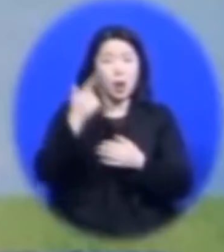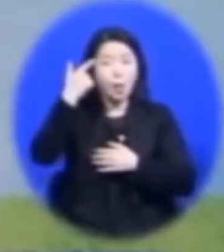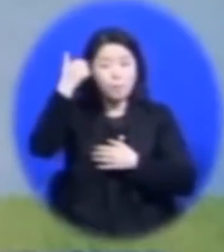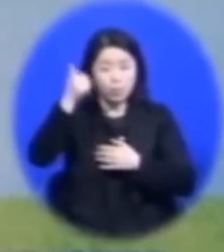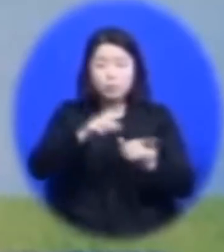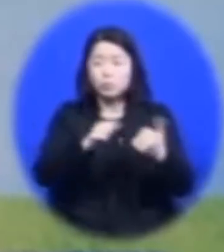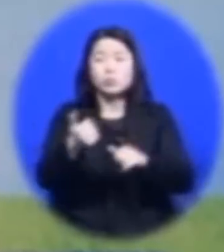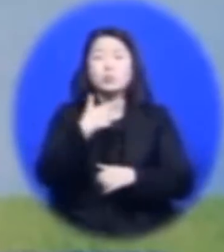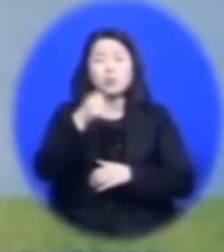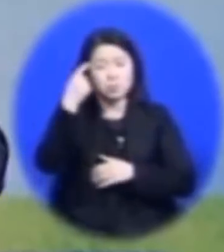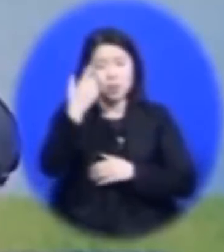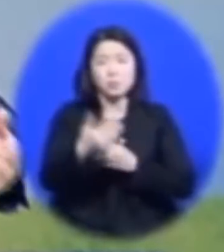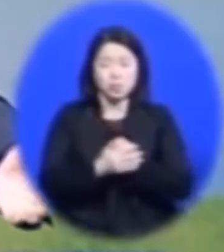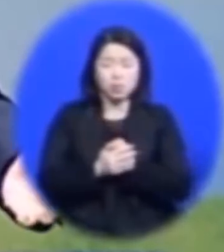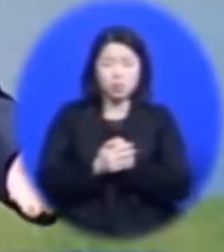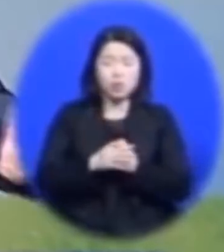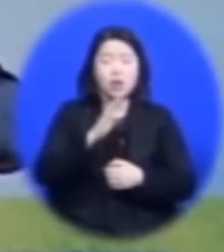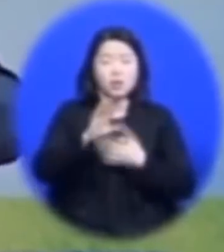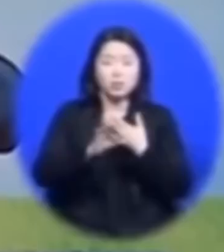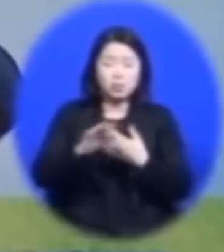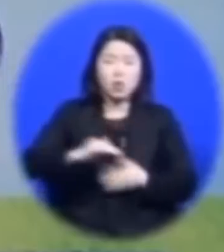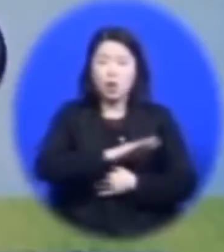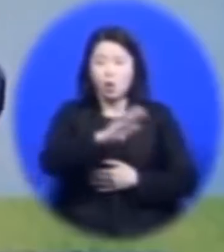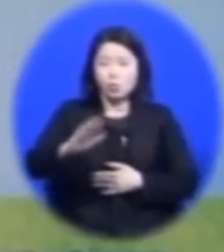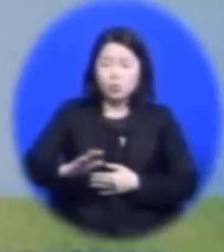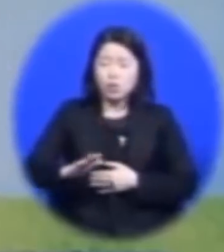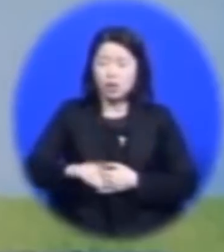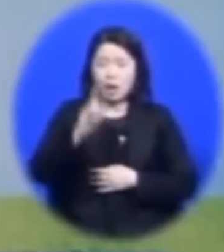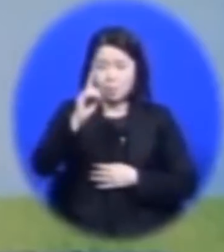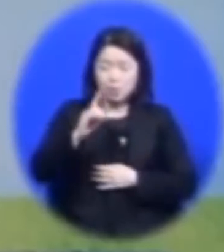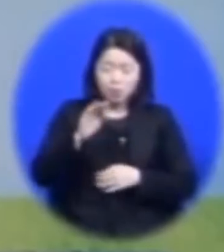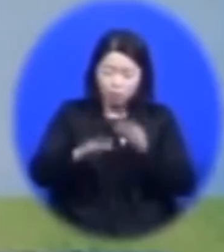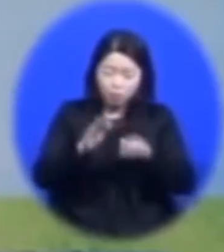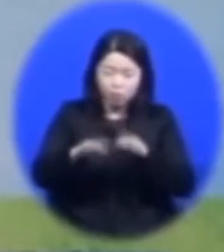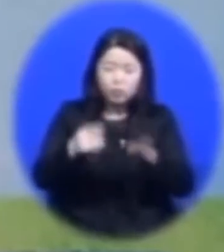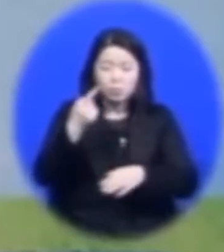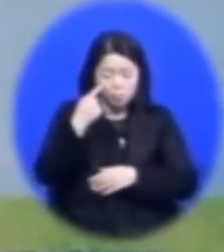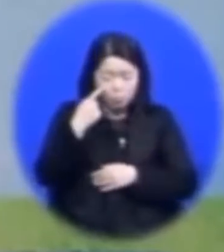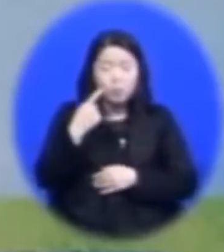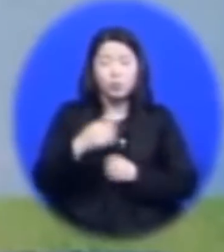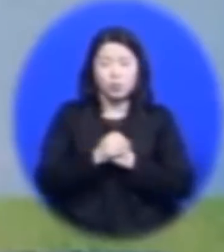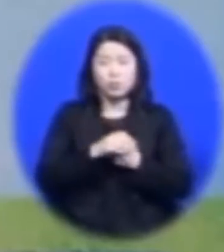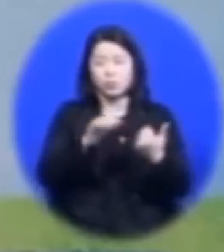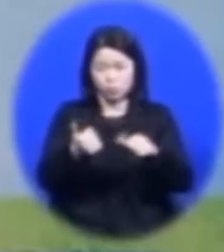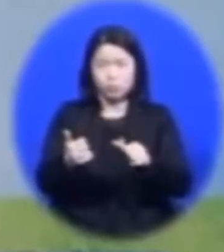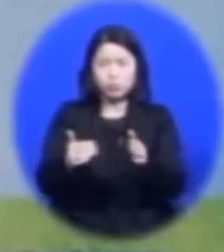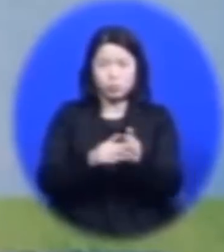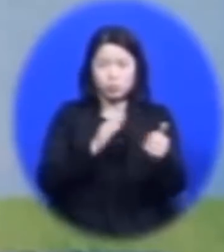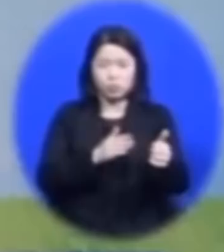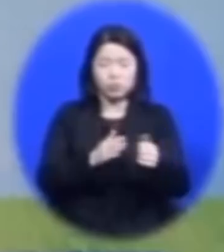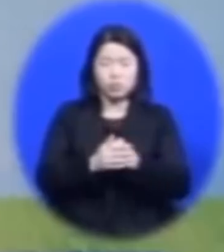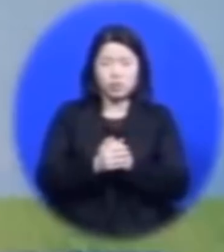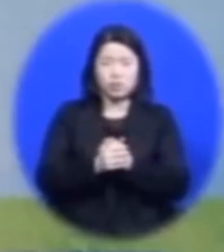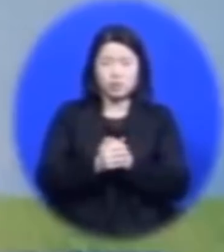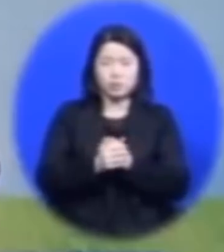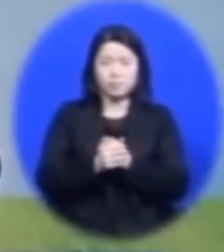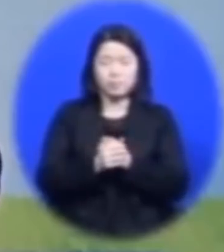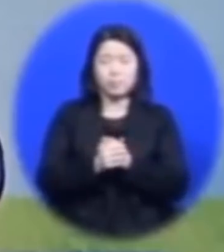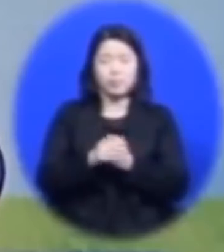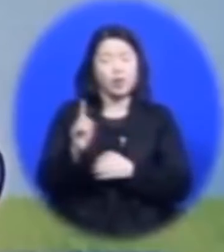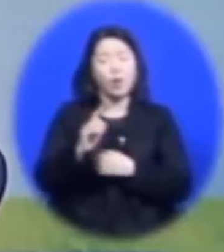때문에요 그러면 우리랑 한번 걸어 나도 보고 주 그 세 요 그러니 어떻게 합니까